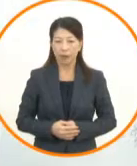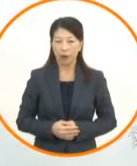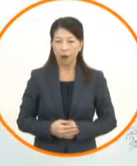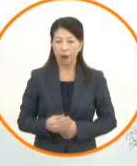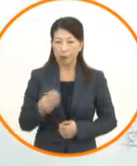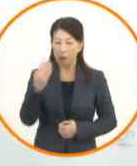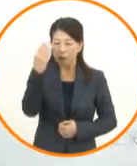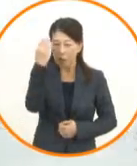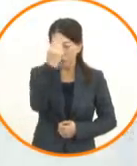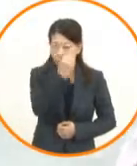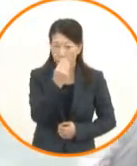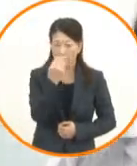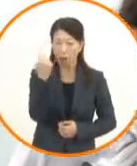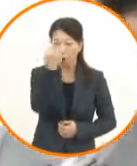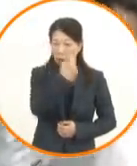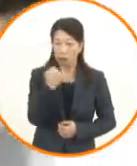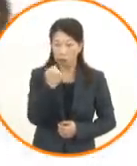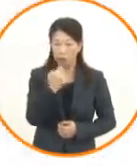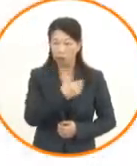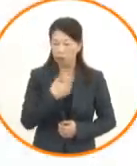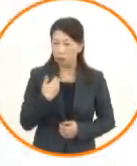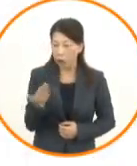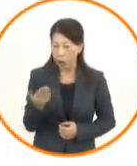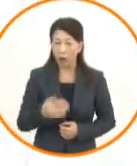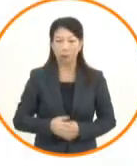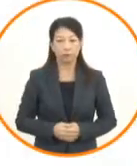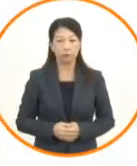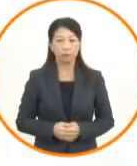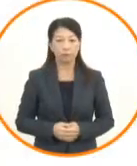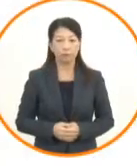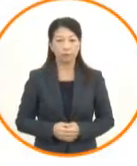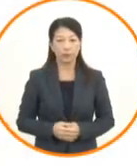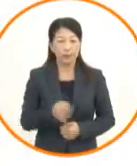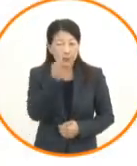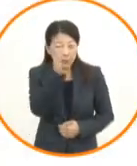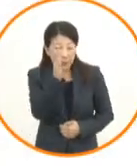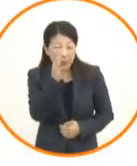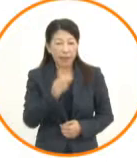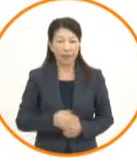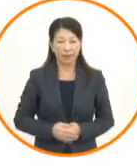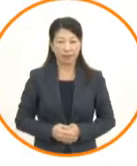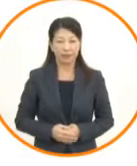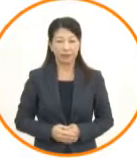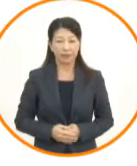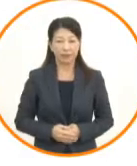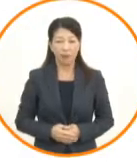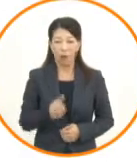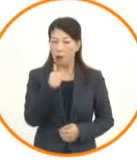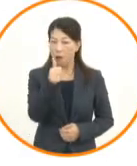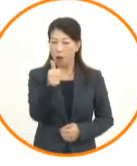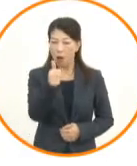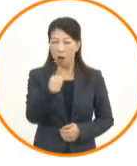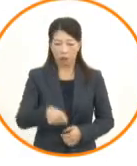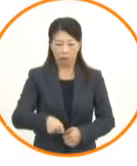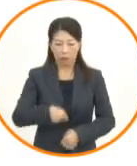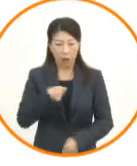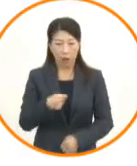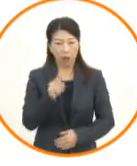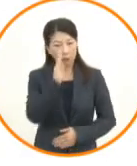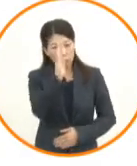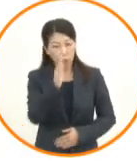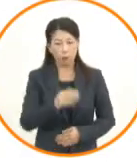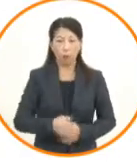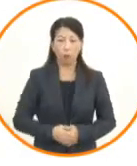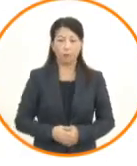なんだ眠たそうな顔してるな、大丈夫か。 すいません。 ごらごら、しっかり頼む